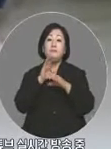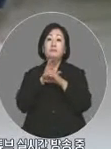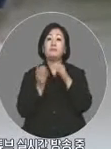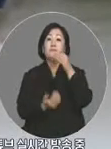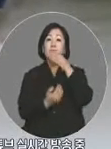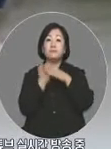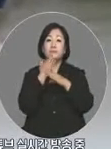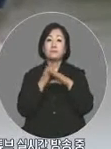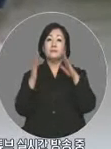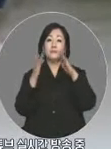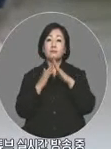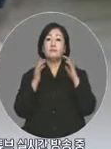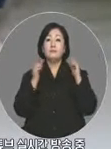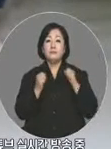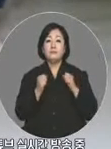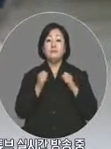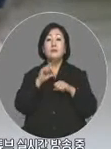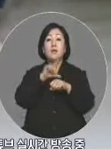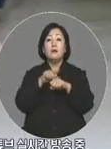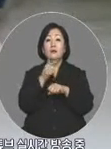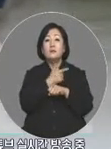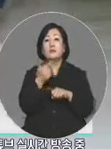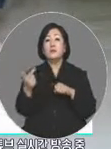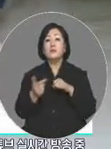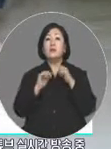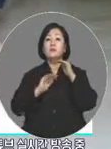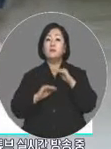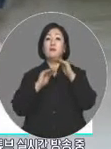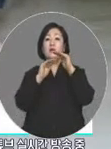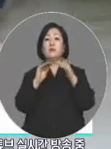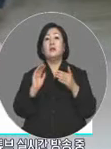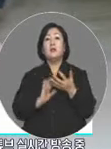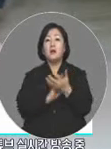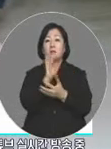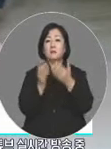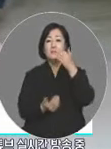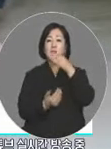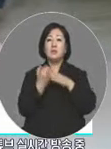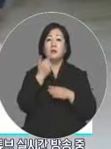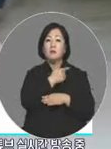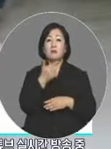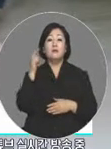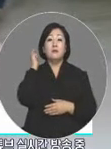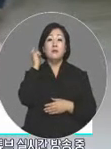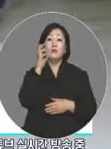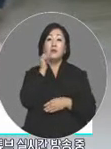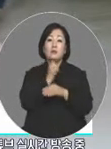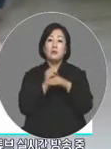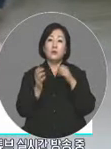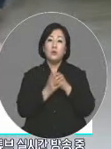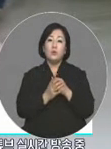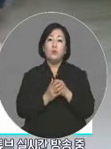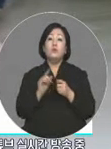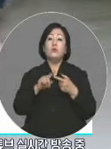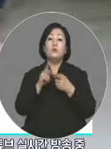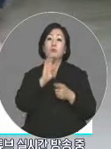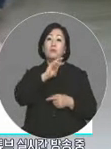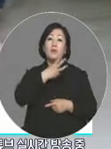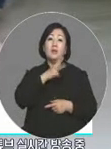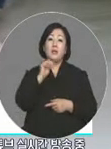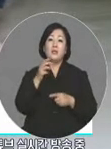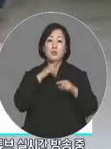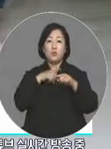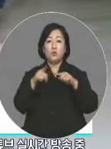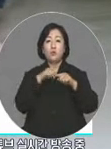코로나19로 집에 머무는 시간이 많아지자 층간소음 갈등이 크게 늘고 있습니다. 최근 울산의 한 빌라에선